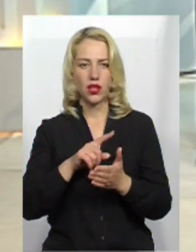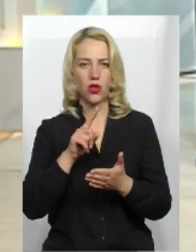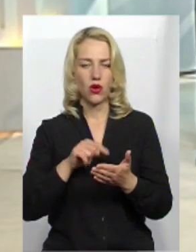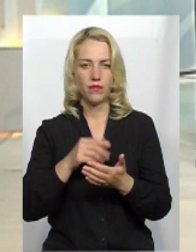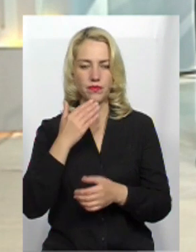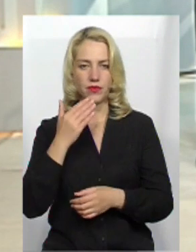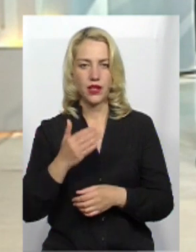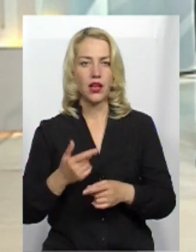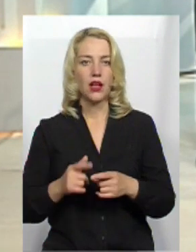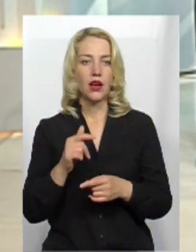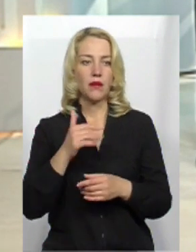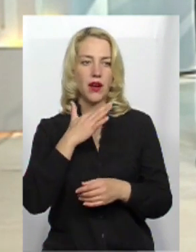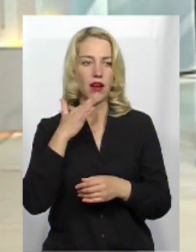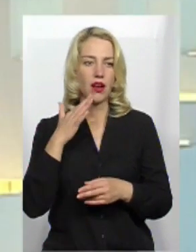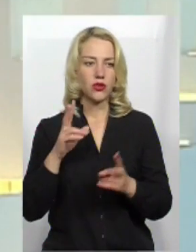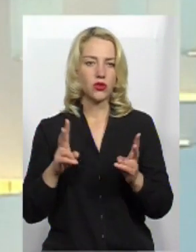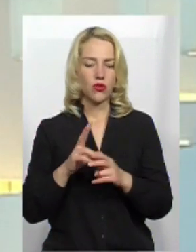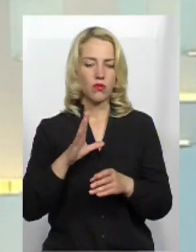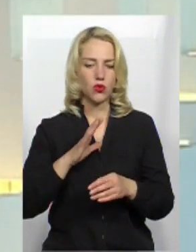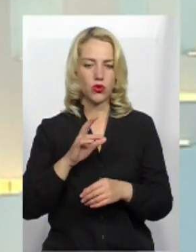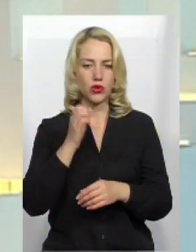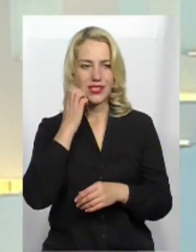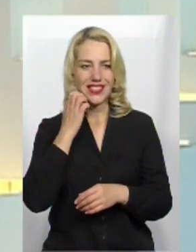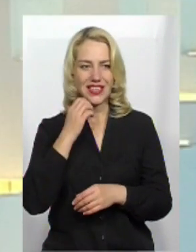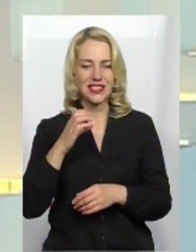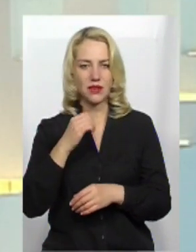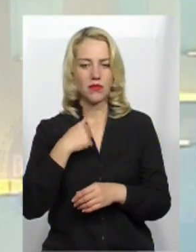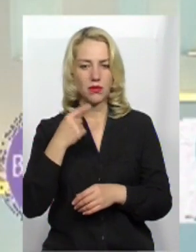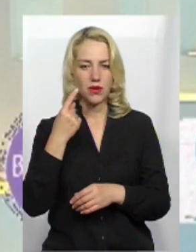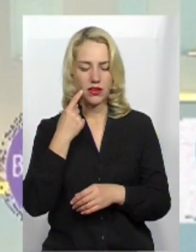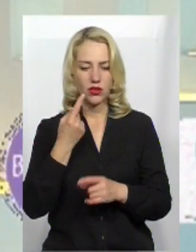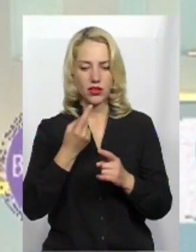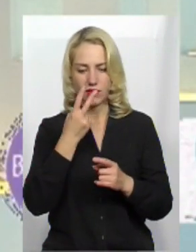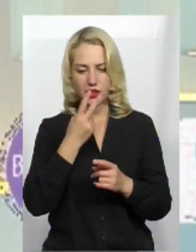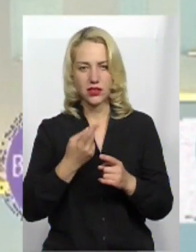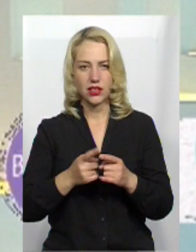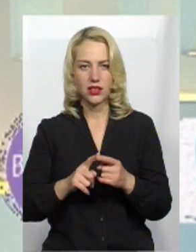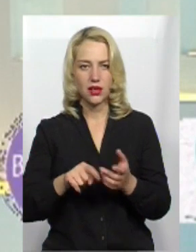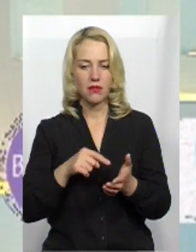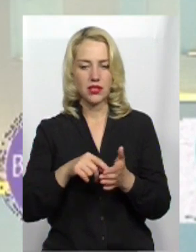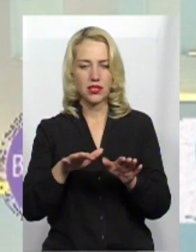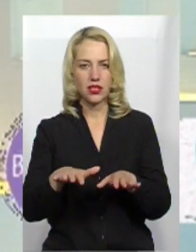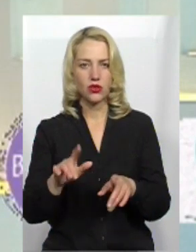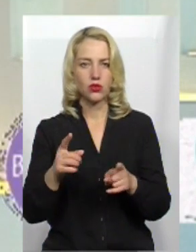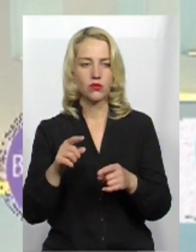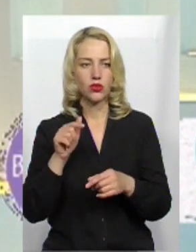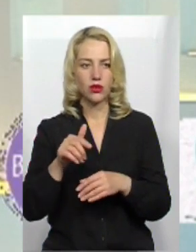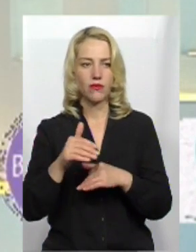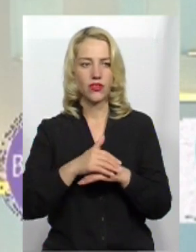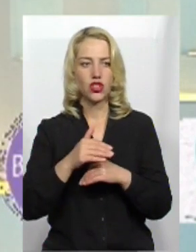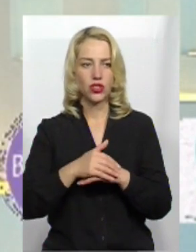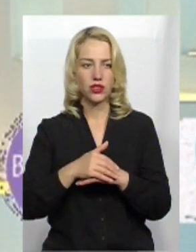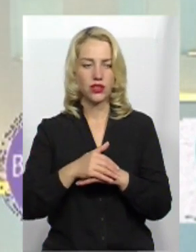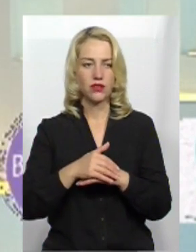Я багато зустрічей провів в Старій Синяві, мені прикро дивитись на це містечко, що там навіть